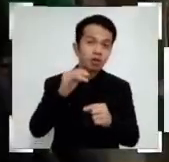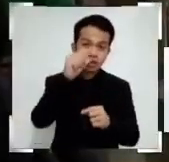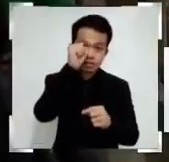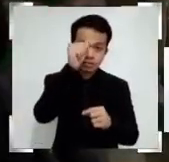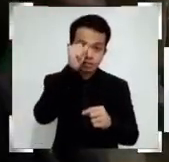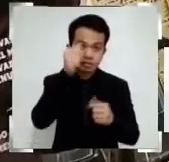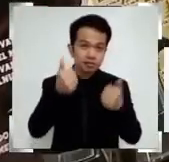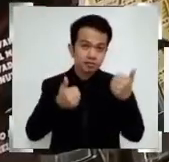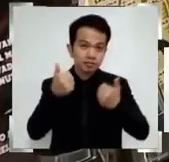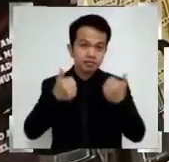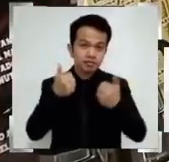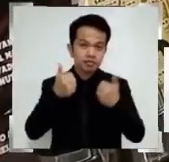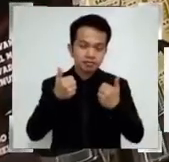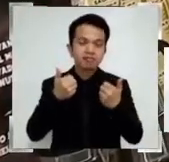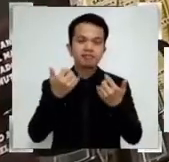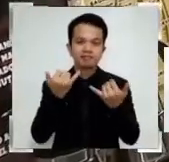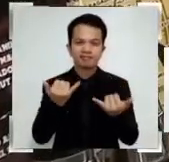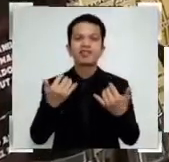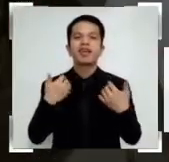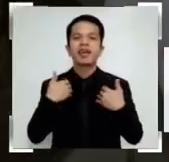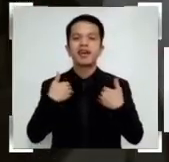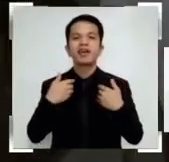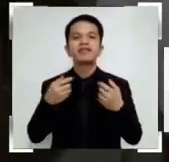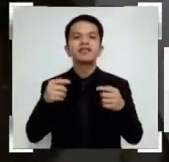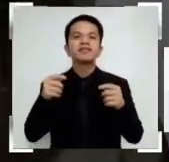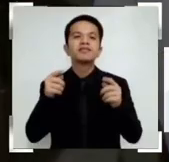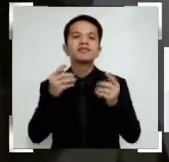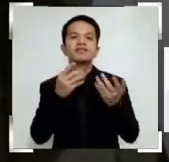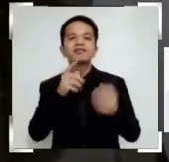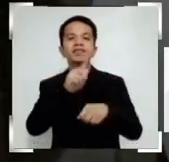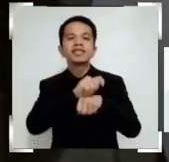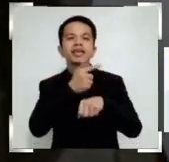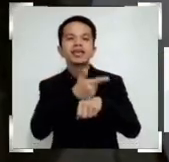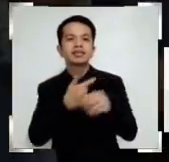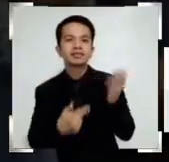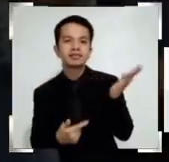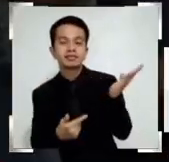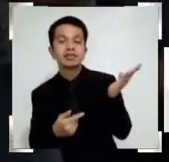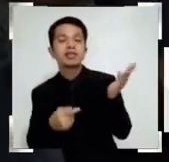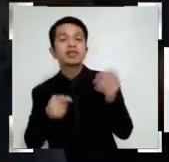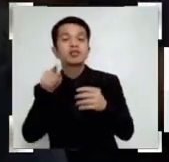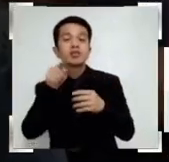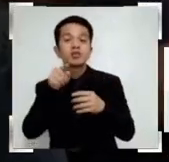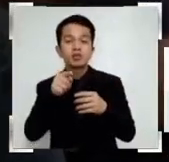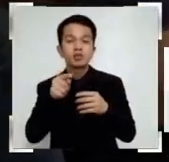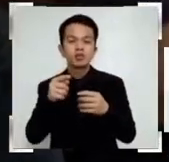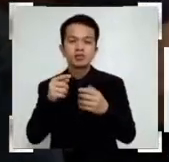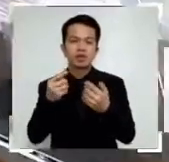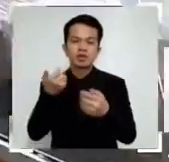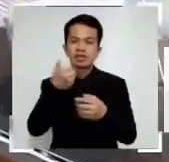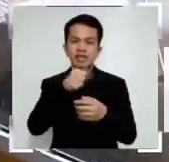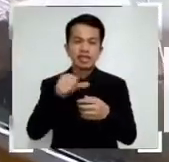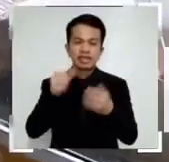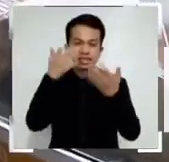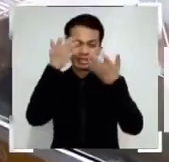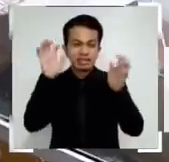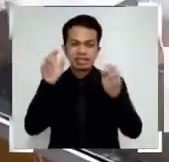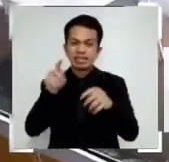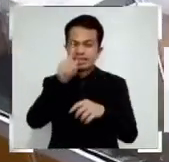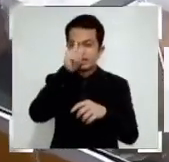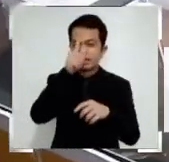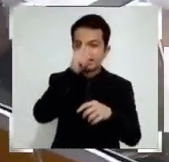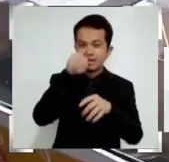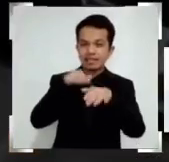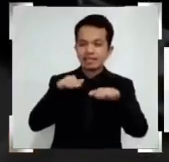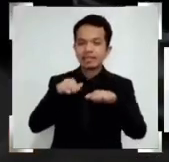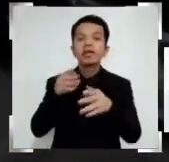Aba, meron yan sa isang food bazaar sa Taguig. Para iwas init ulo na rin sa kalsada sa tindi ng traffic, kumain muna